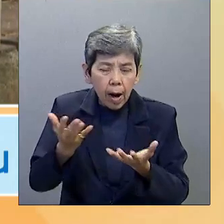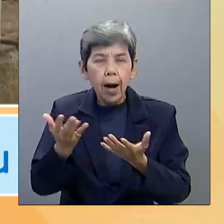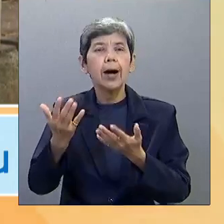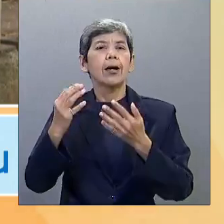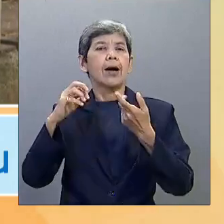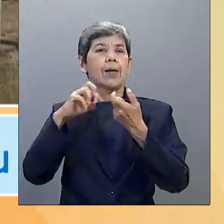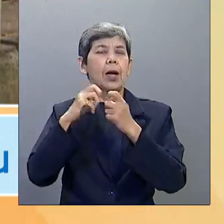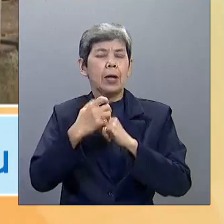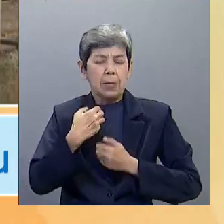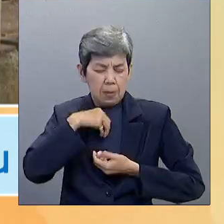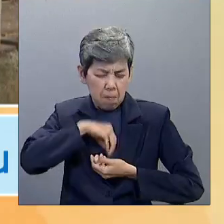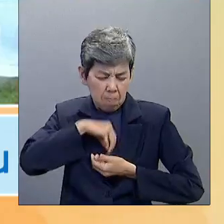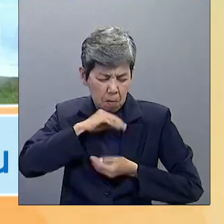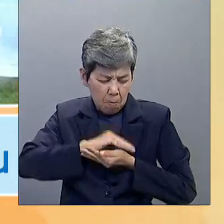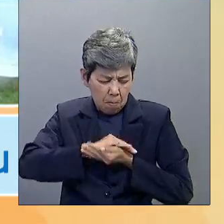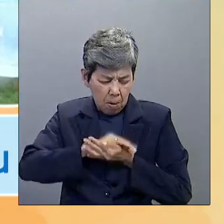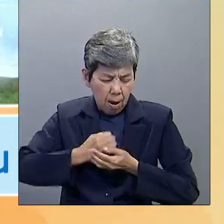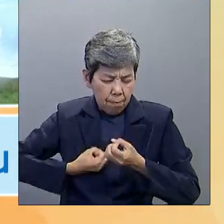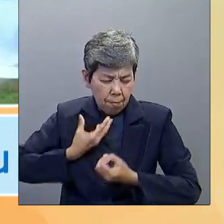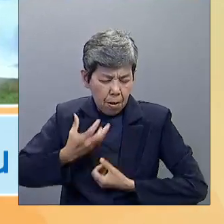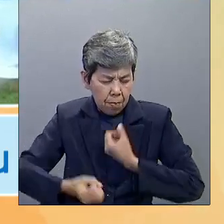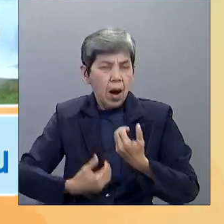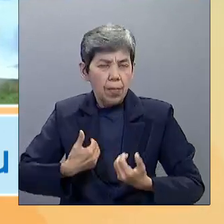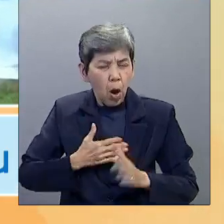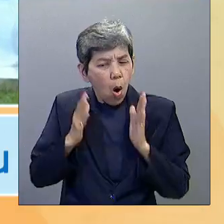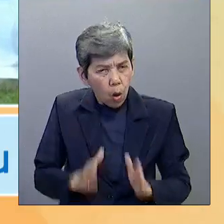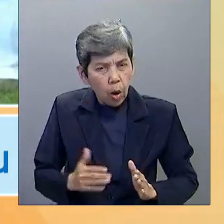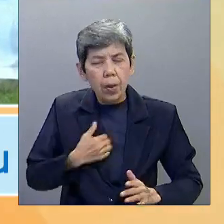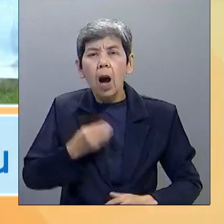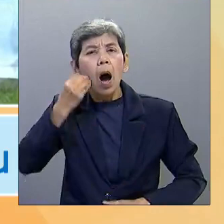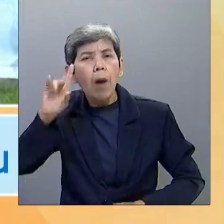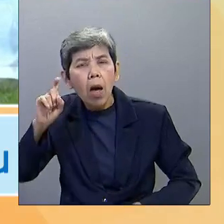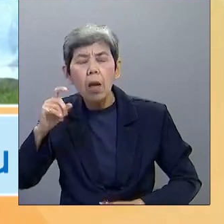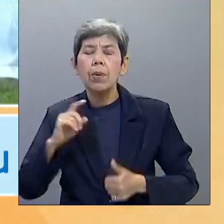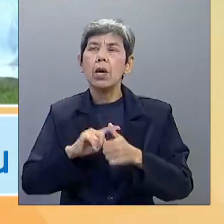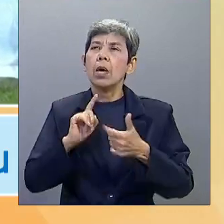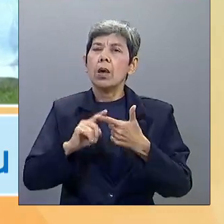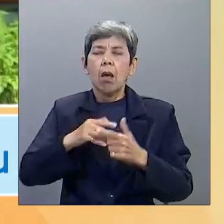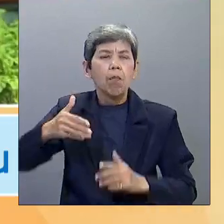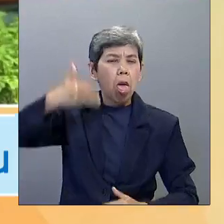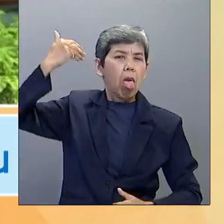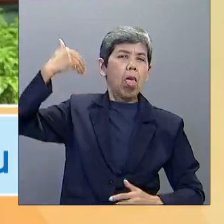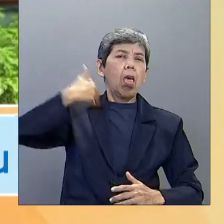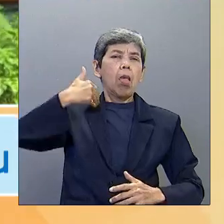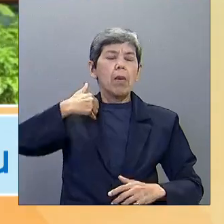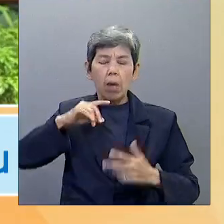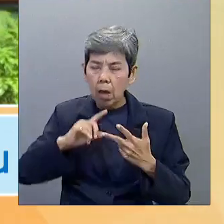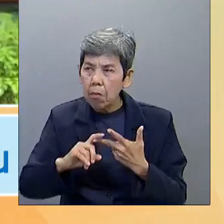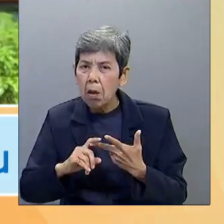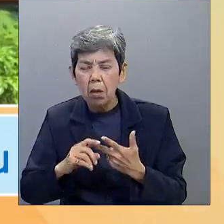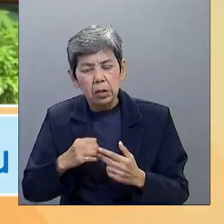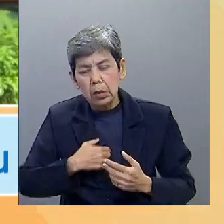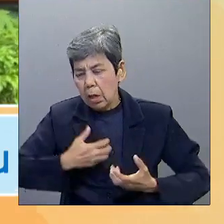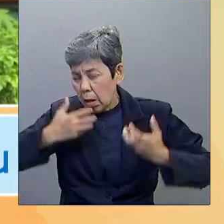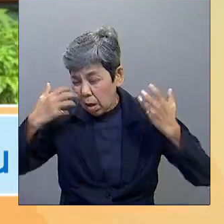าที่มันซ่อนอยู่ข้างในอย่างแท้จริง คือบางคนอาจจะมีบ้านแต่กลับบ้านไม่ได้บางคนถูกไล่ออกจากบ้านบางคนแบบแบกภา